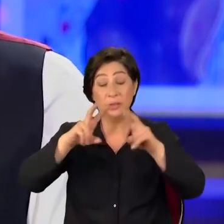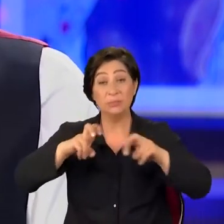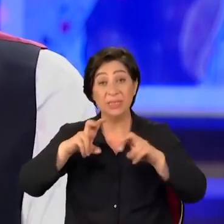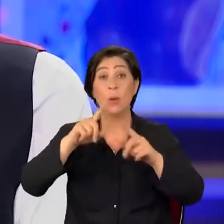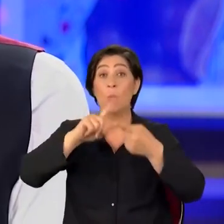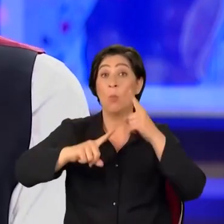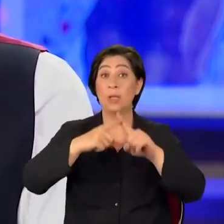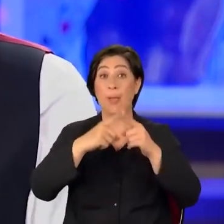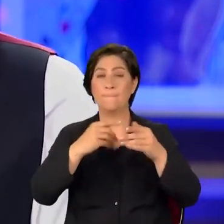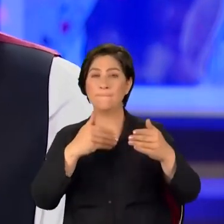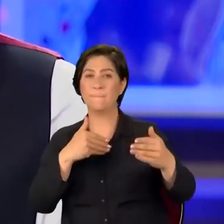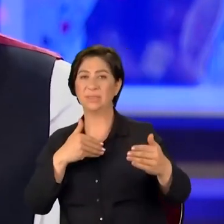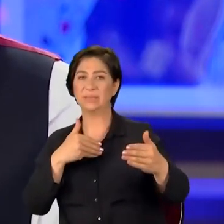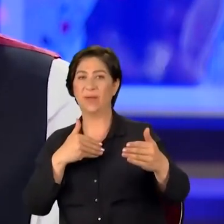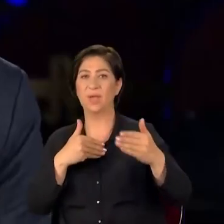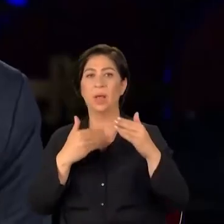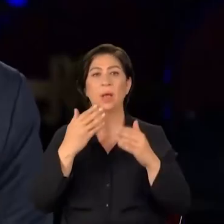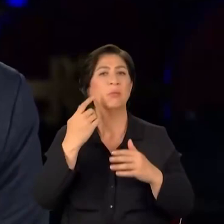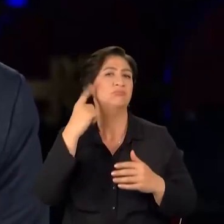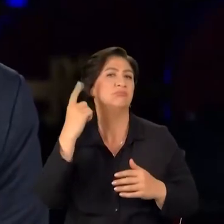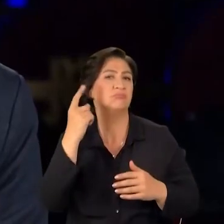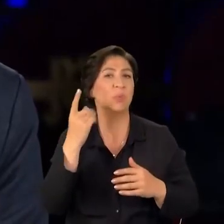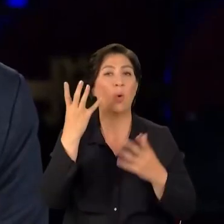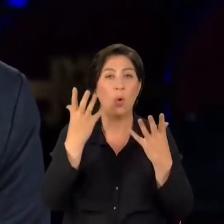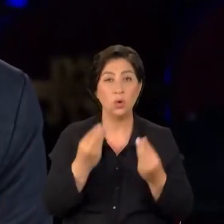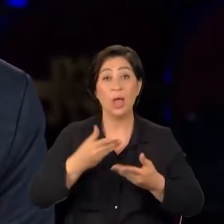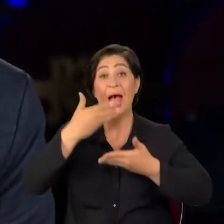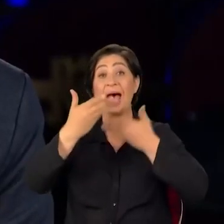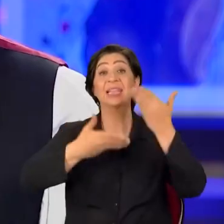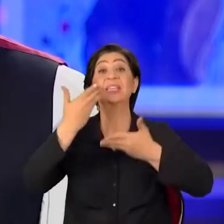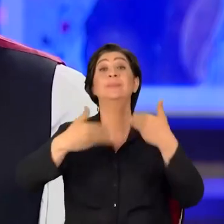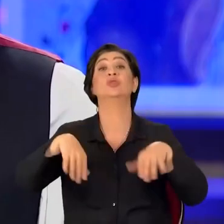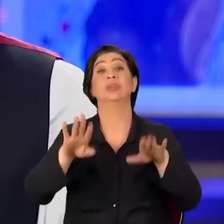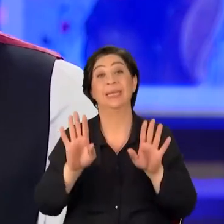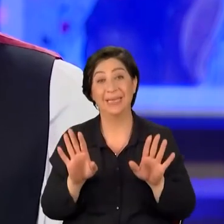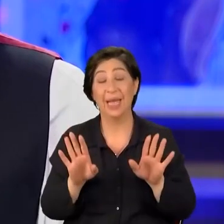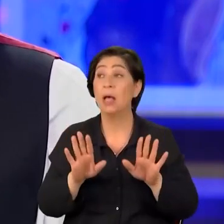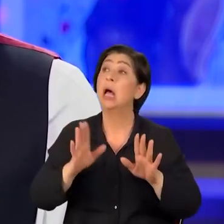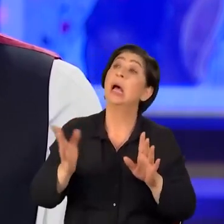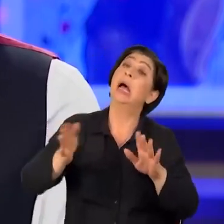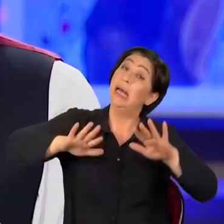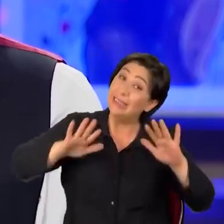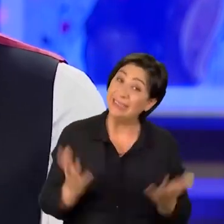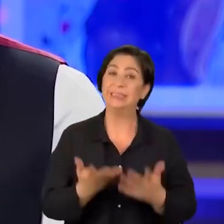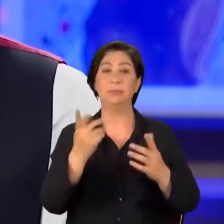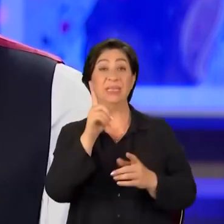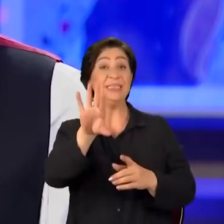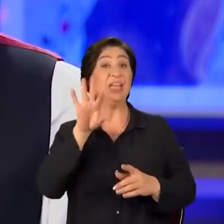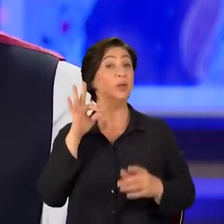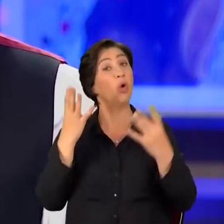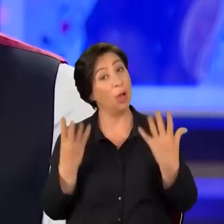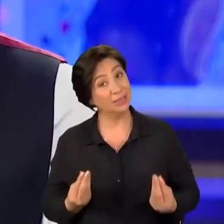siyasete mesafeli duruşun vurdum duymazlık olarak yorumlanamayacağını, aksine bir tercih